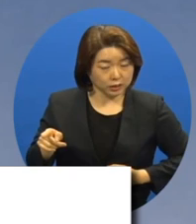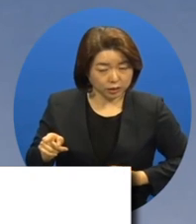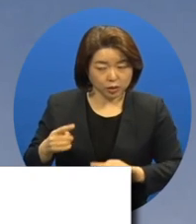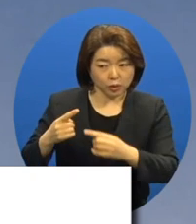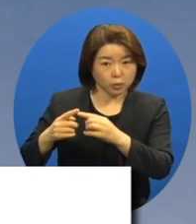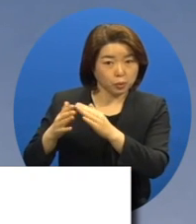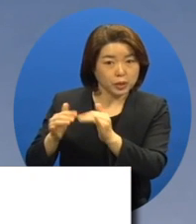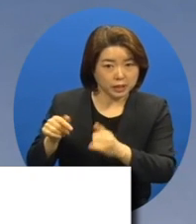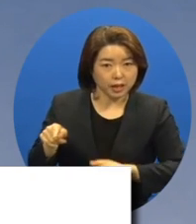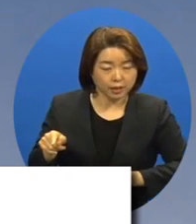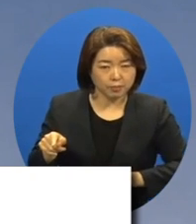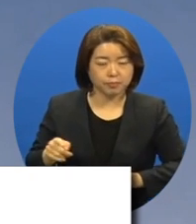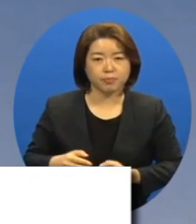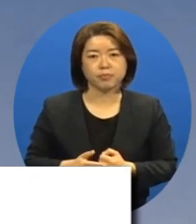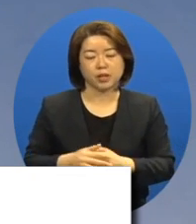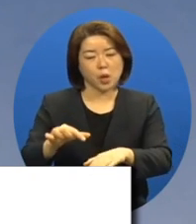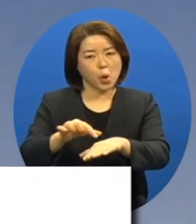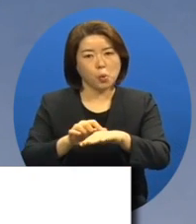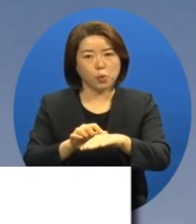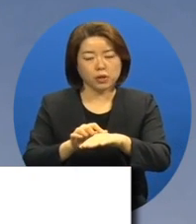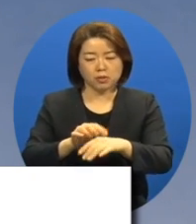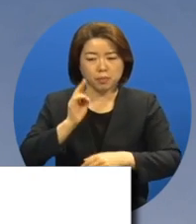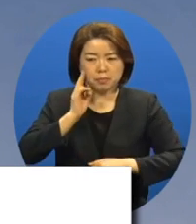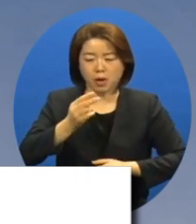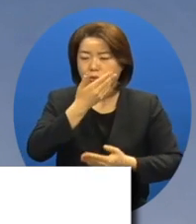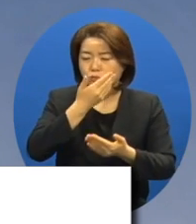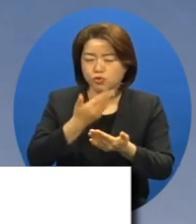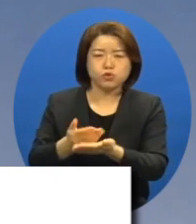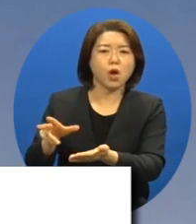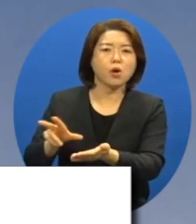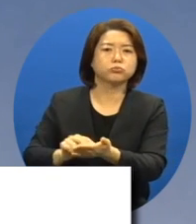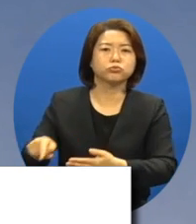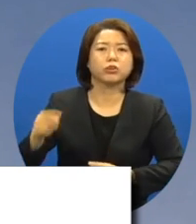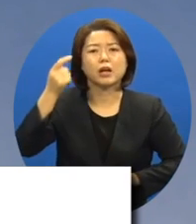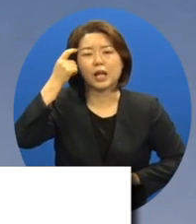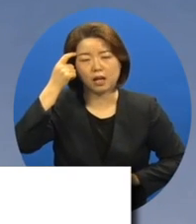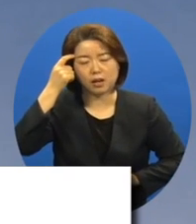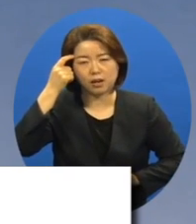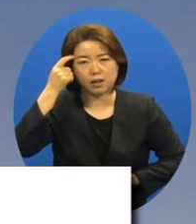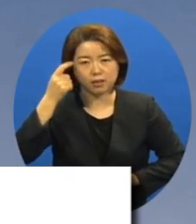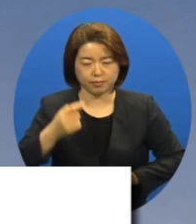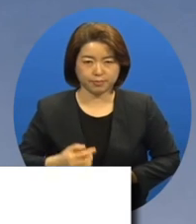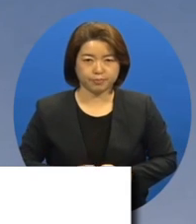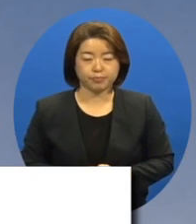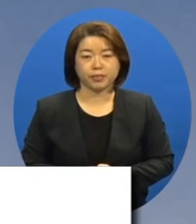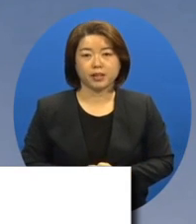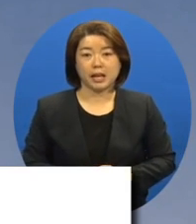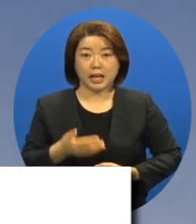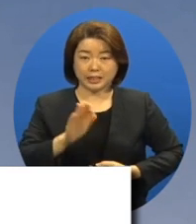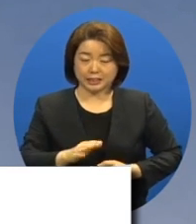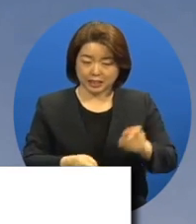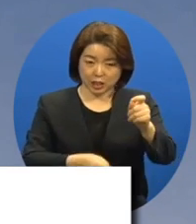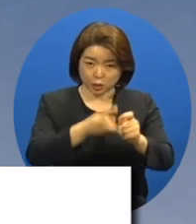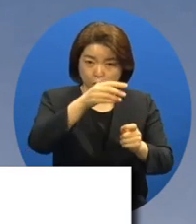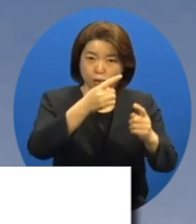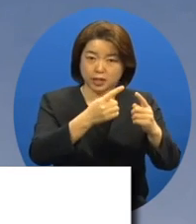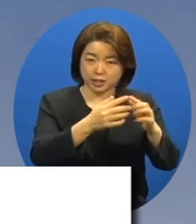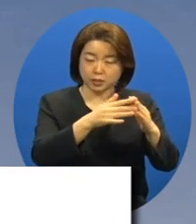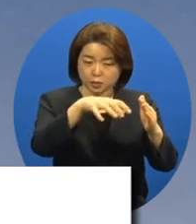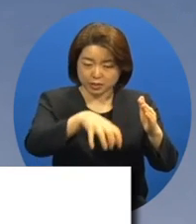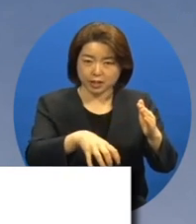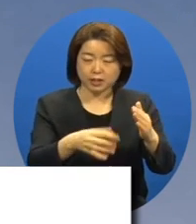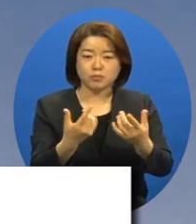있어서는 고기는 대단히 중요한 문제가 되는 겁니다 그런데 고린도 교인들 중에 특히